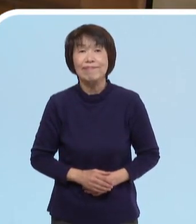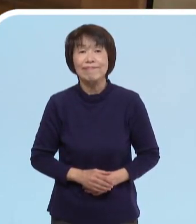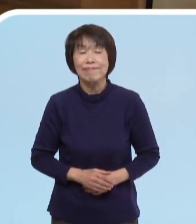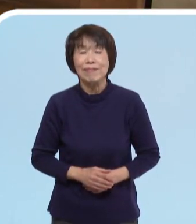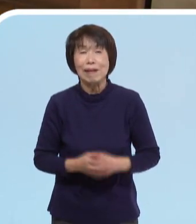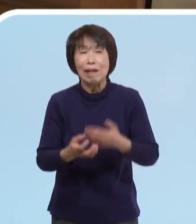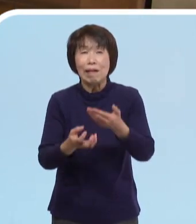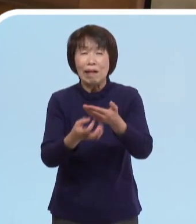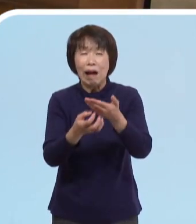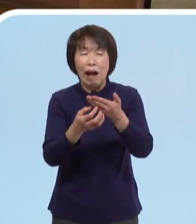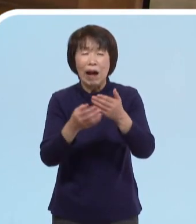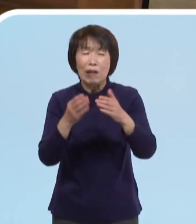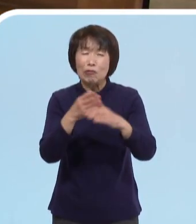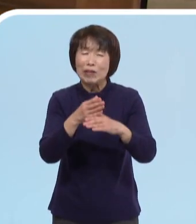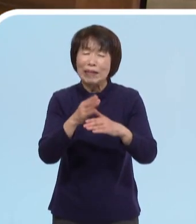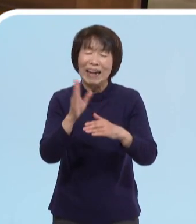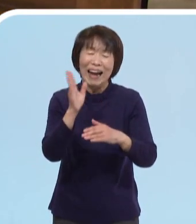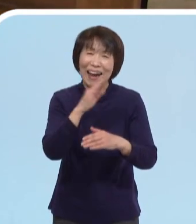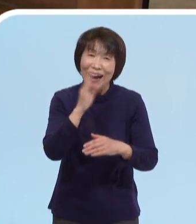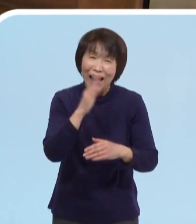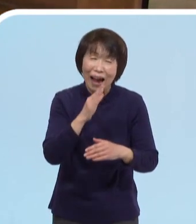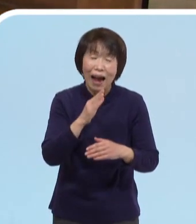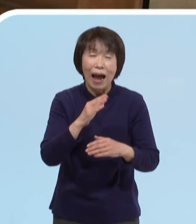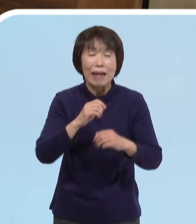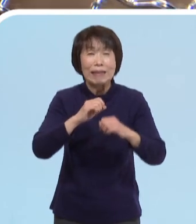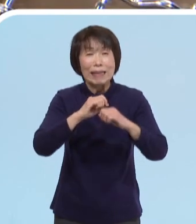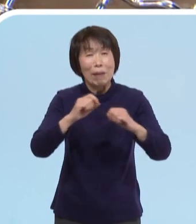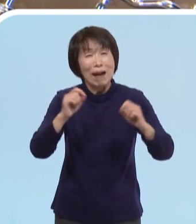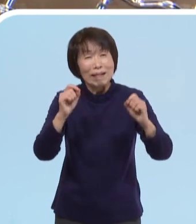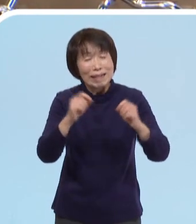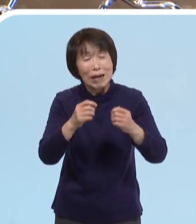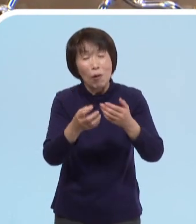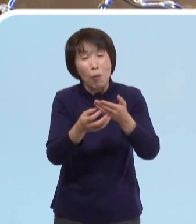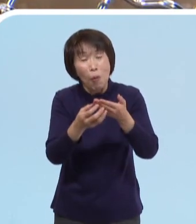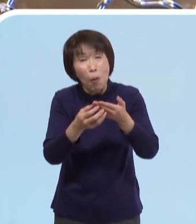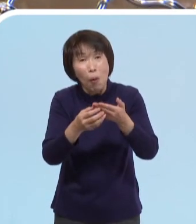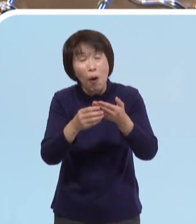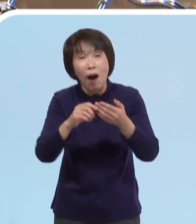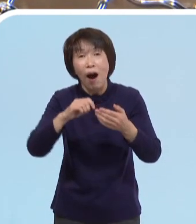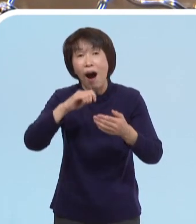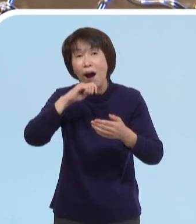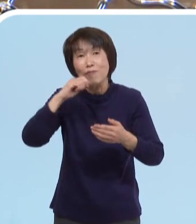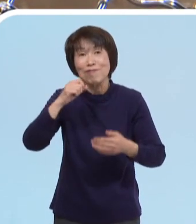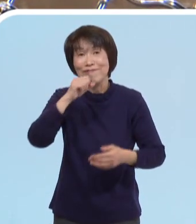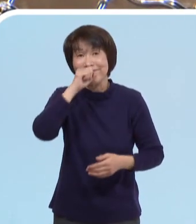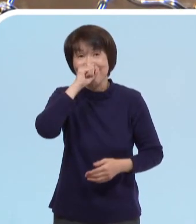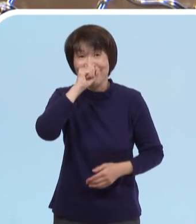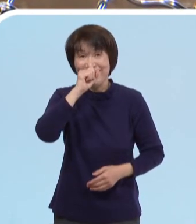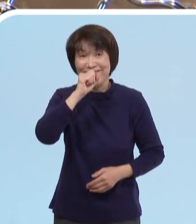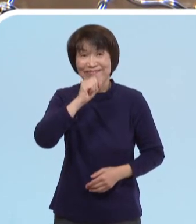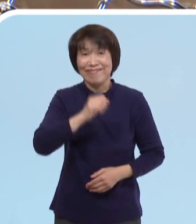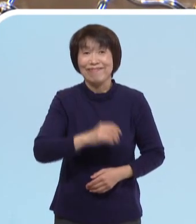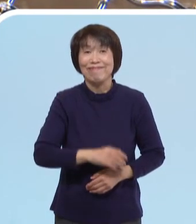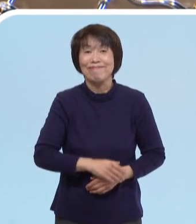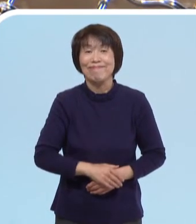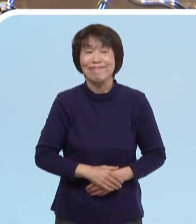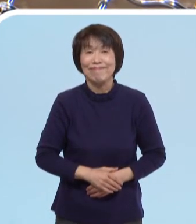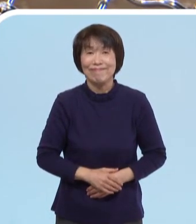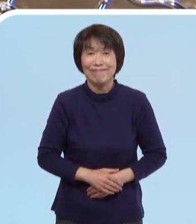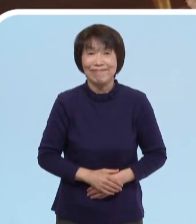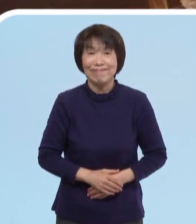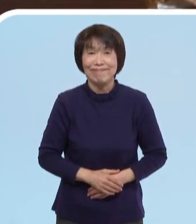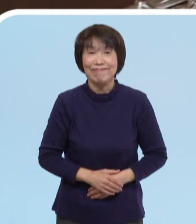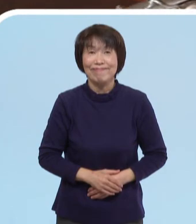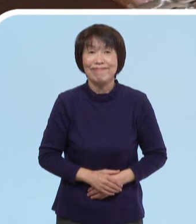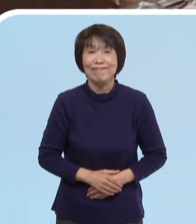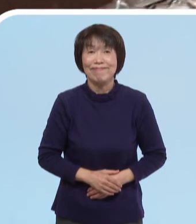美味しいタイミングでないと、焼きすぎたらね、もったいないですから、刺身で食べれるカニですから、半生が美味しいです。足が